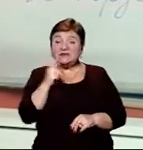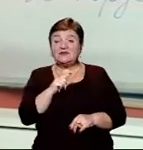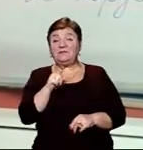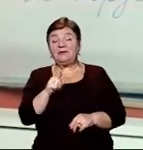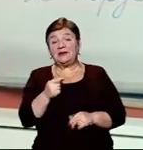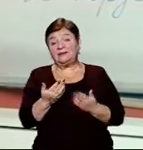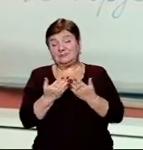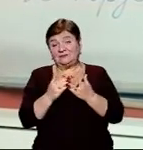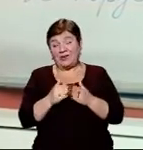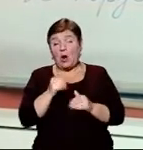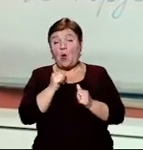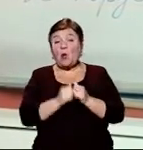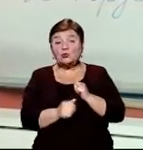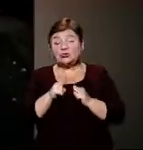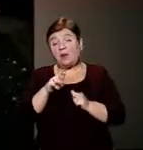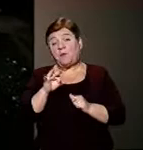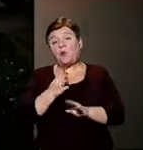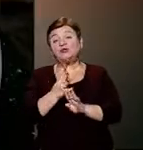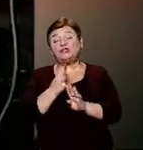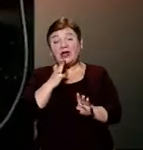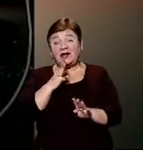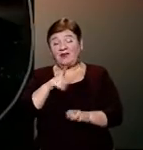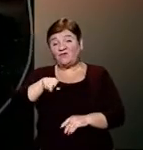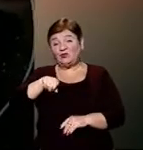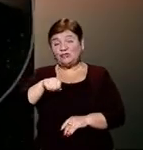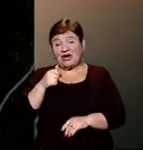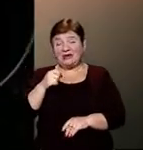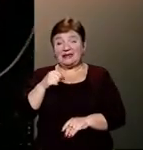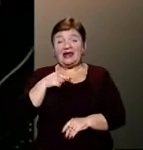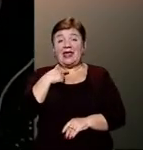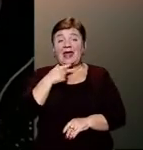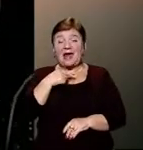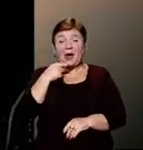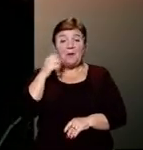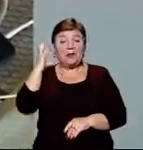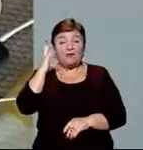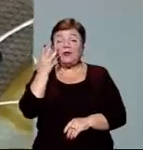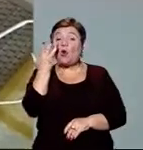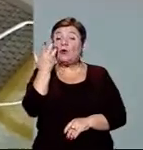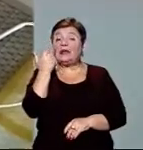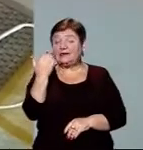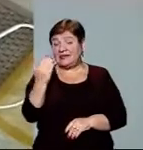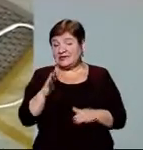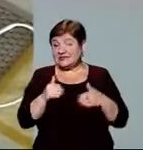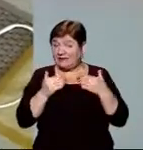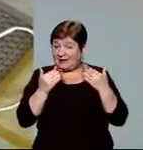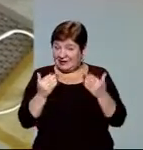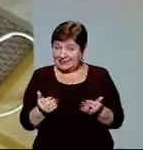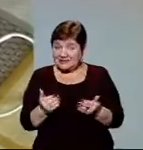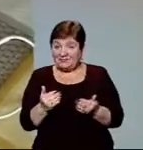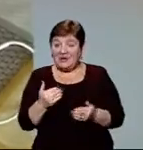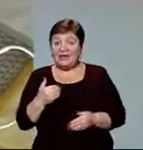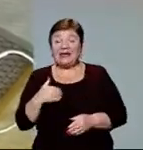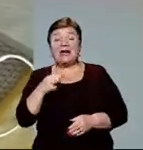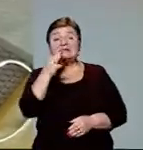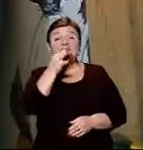вимкнені камери, да, і кожний по черзі вмикає мікрофон і тоді говорить, коли ти до нього звертаєшся. Із мінусів скажу